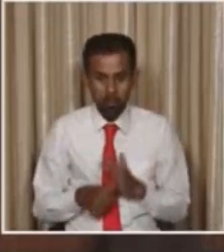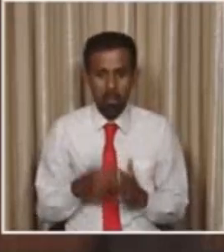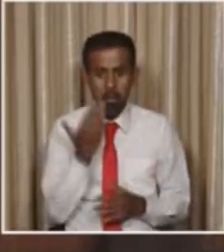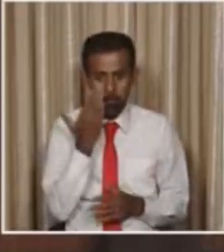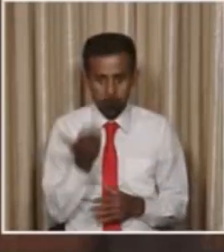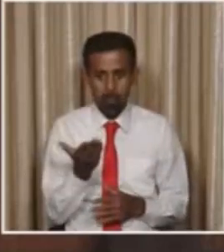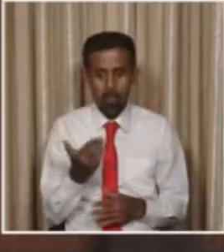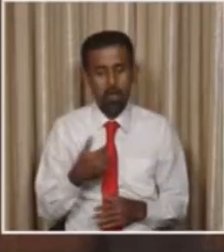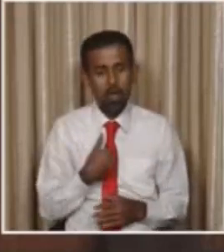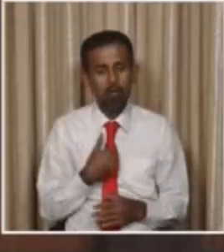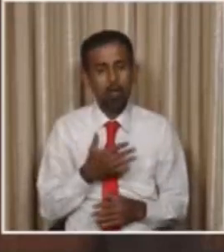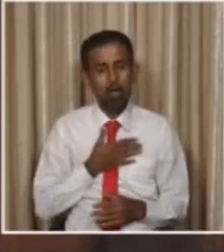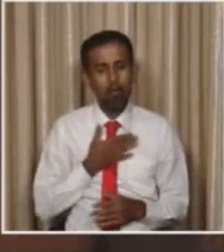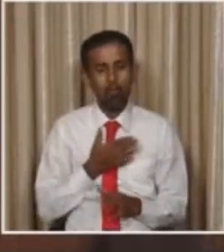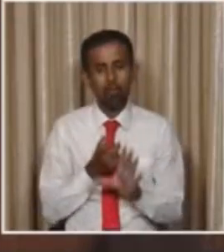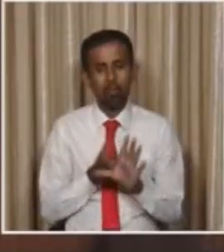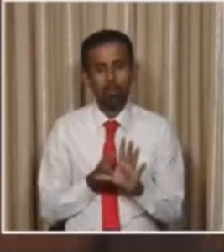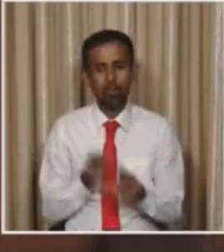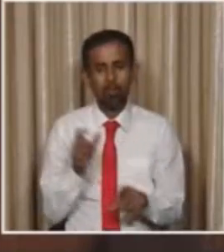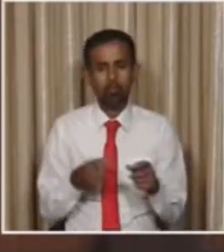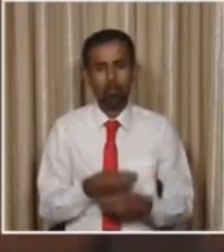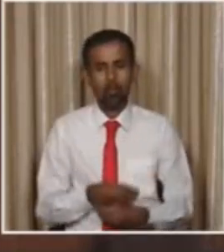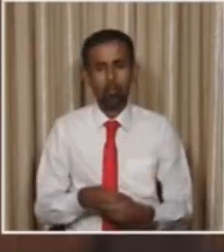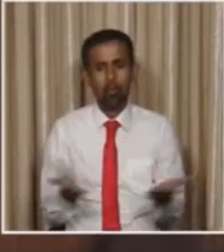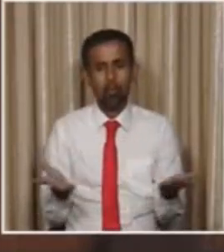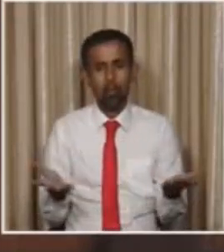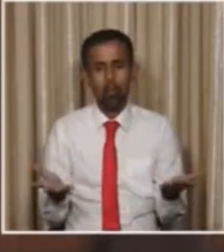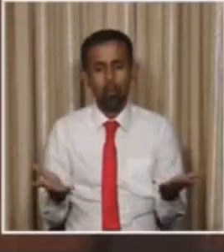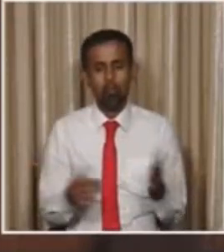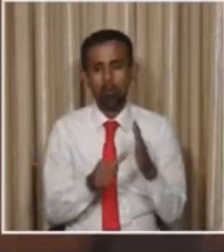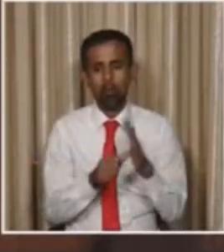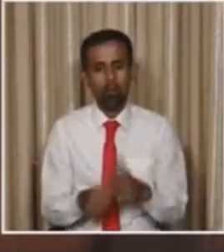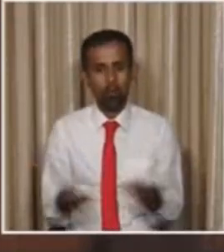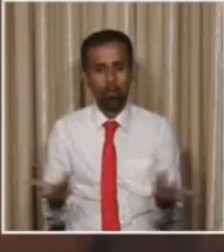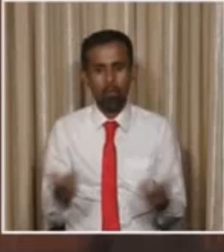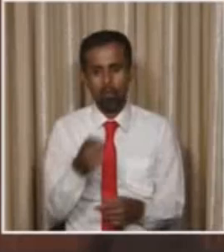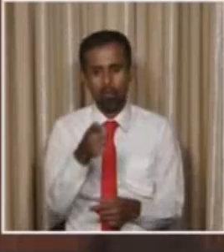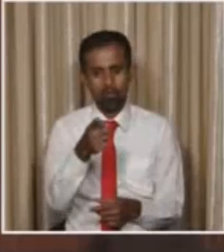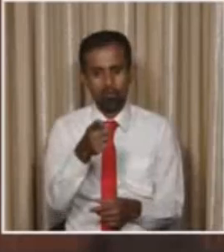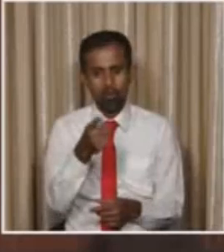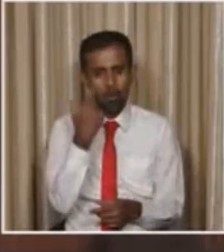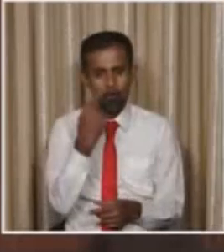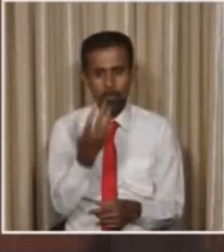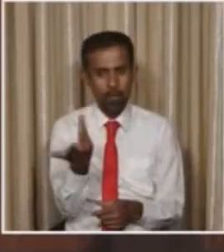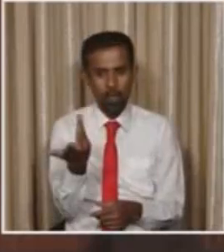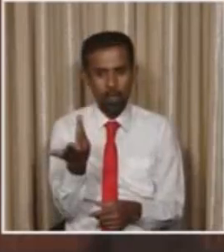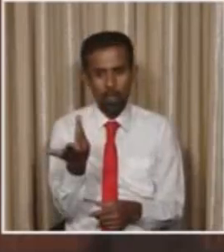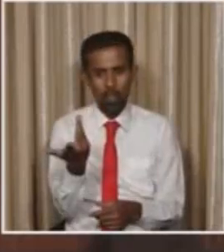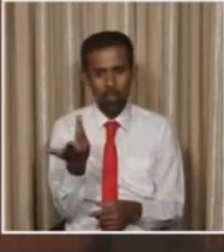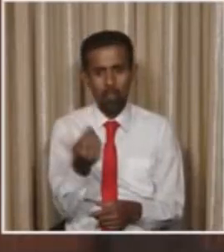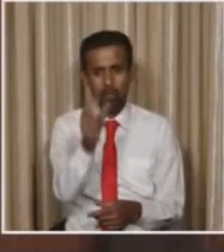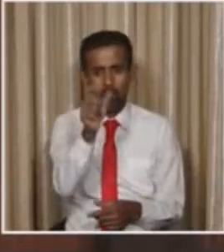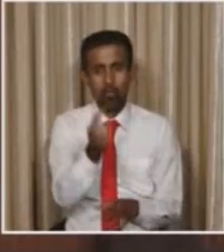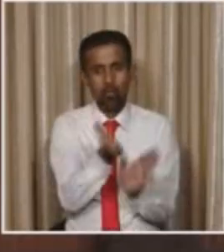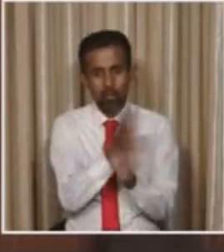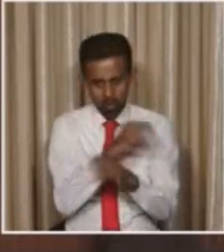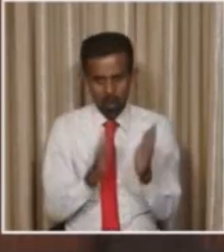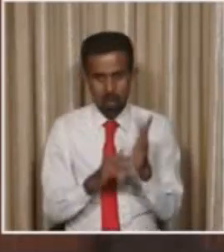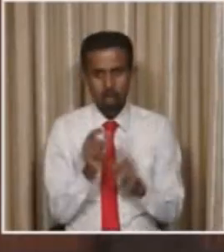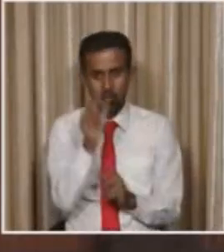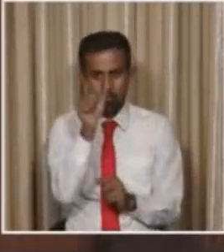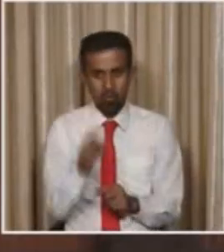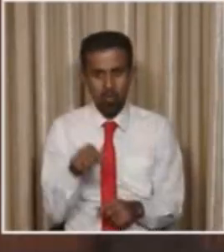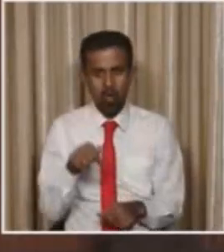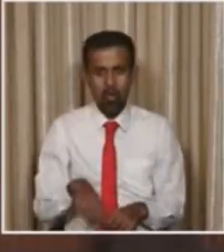கடந்த காலத்திலே ஒரு அமைச்சராக இருந்த ஒருவர், நீங்கள் அமைச்சராக இருந்து நீங்கள் இன்று காலையிலையும் பார்த்து நான் நாட்டிலுடைய முன்னாள்